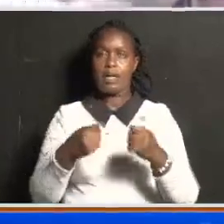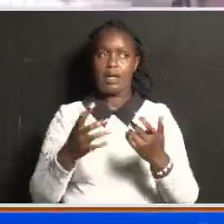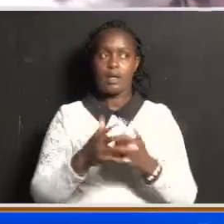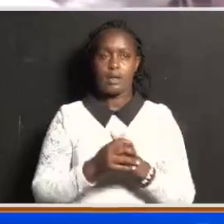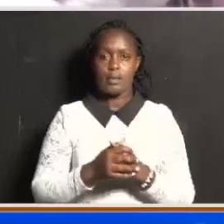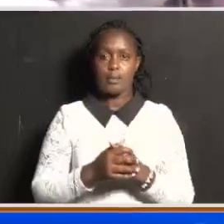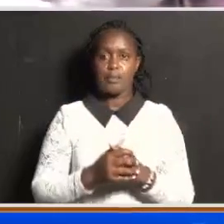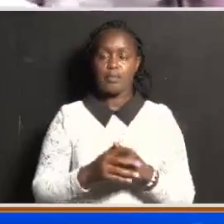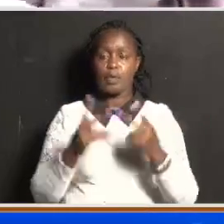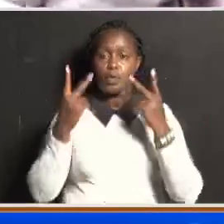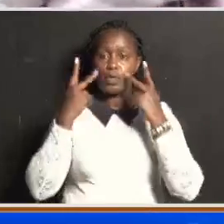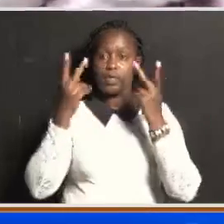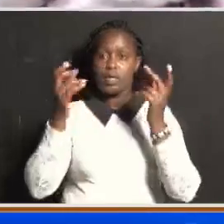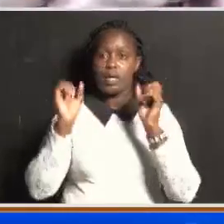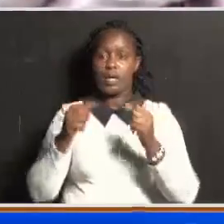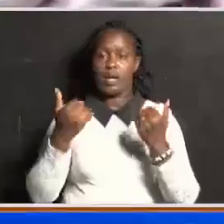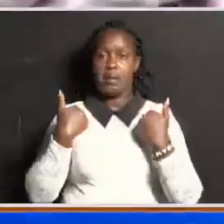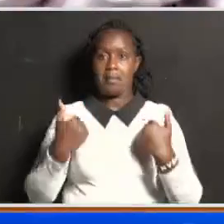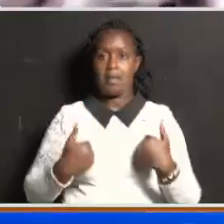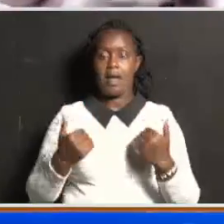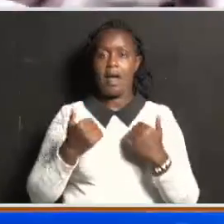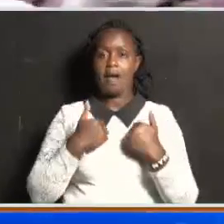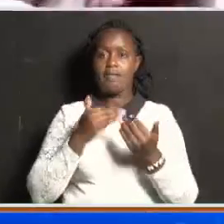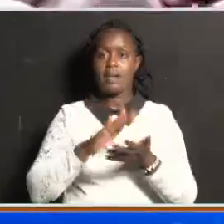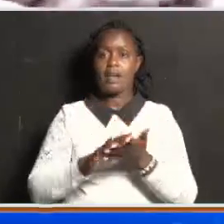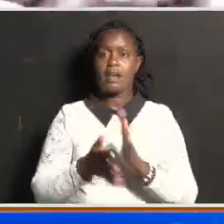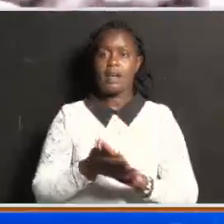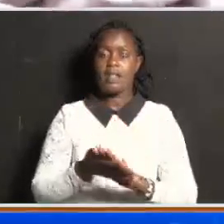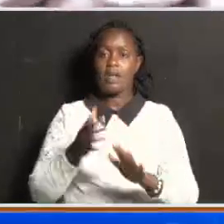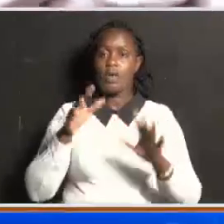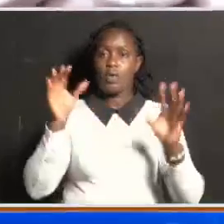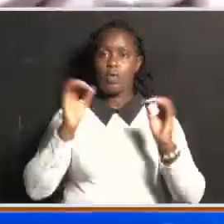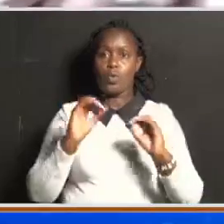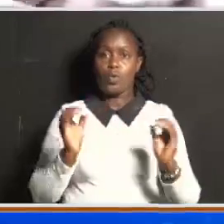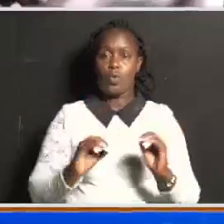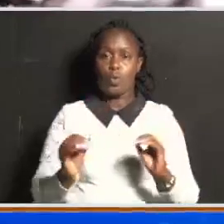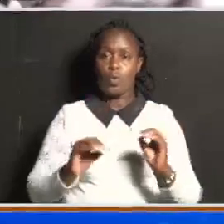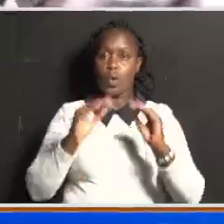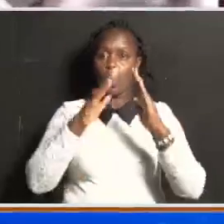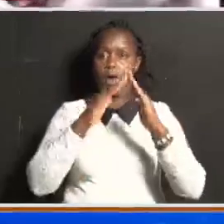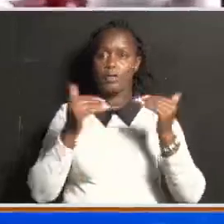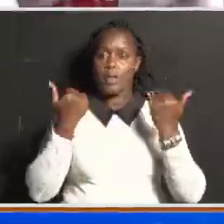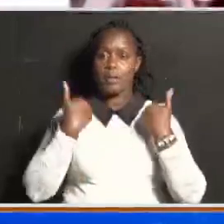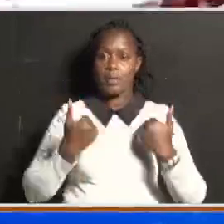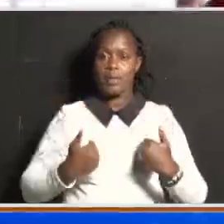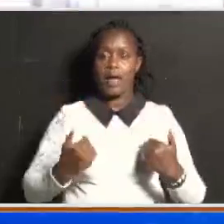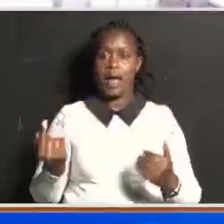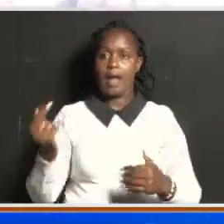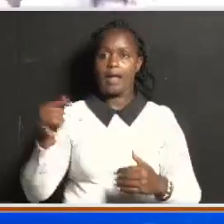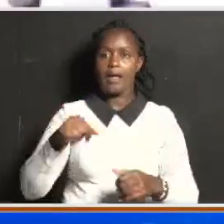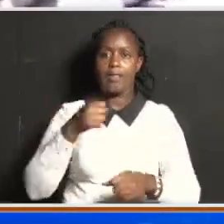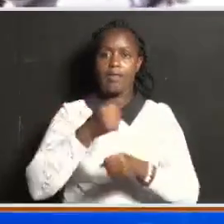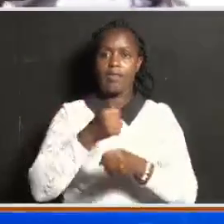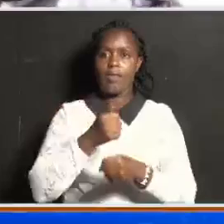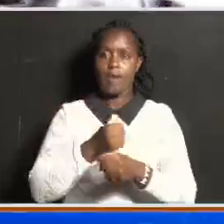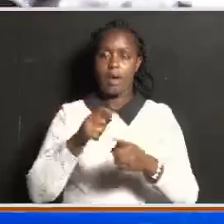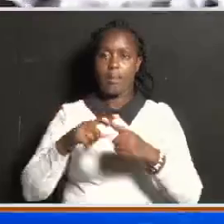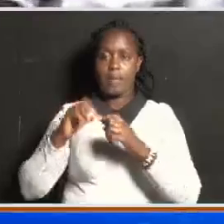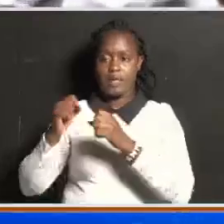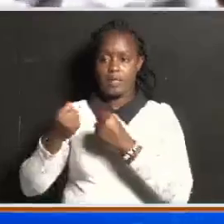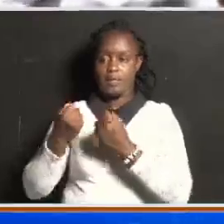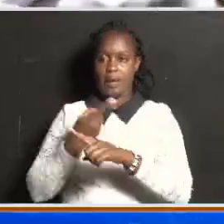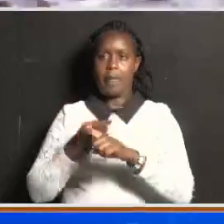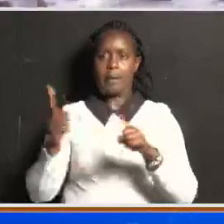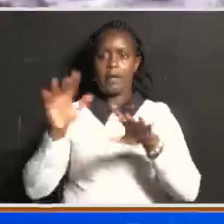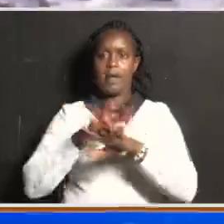you can see, I'm left with nothing. No bed and no household. I came here for a job. I'm safe, but all my belongings